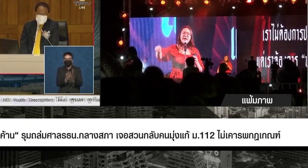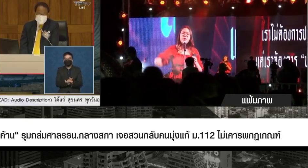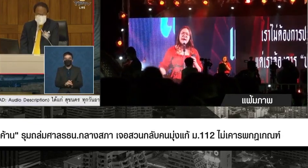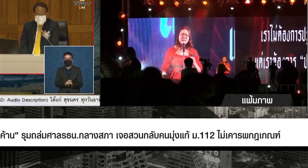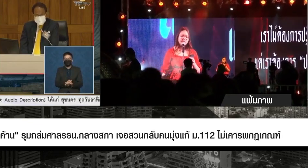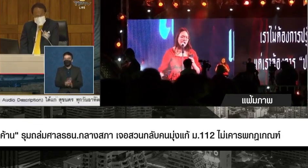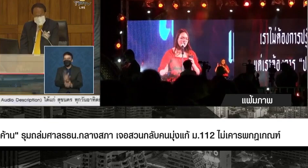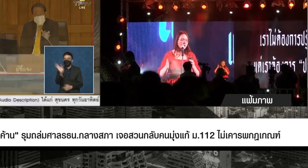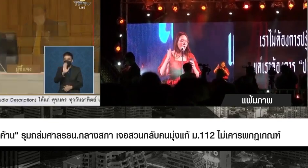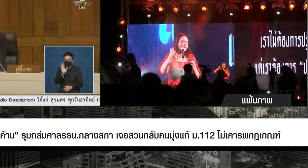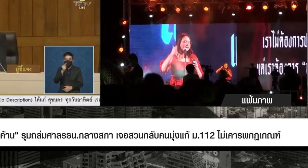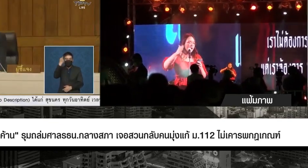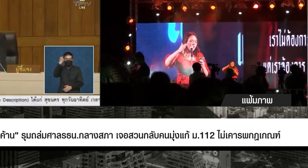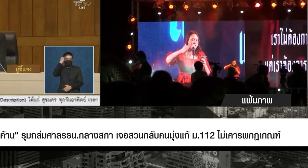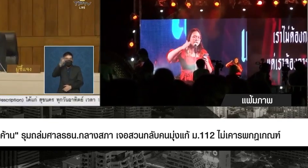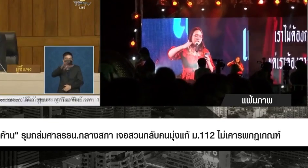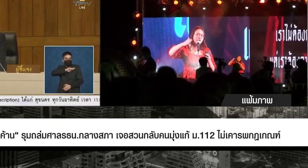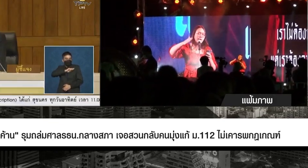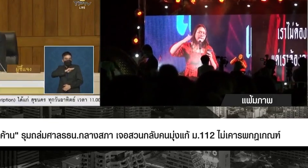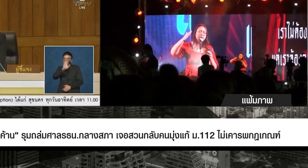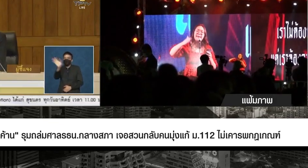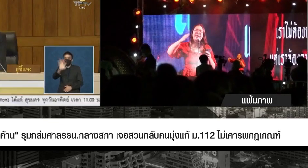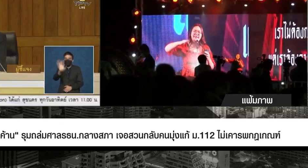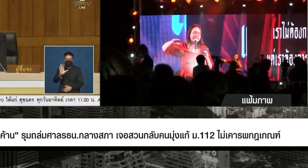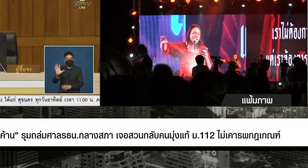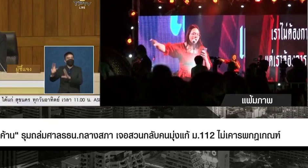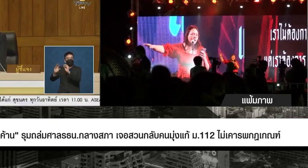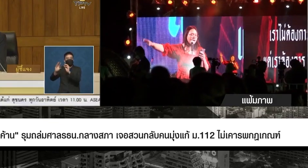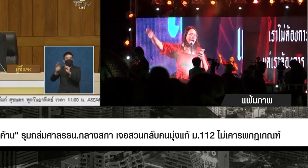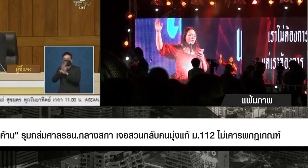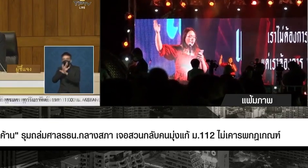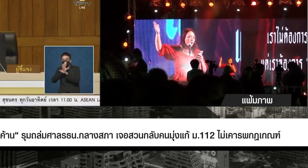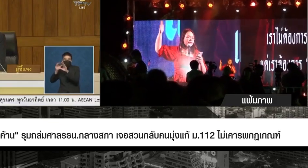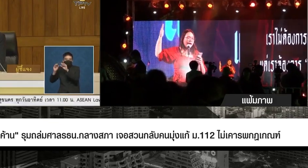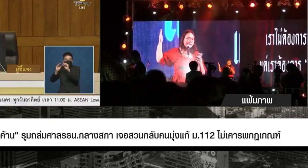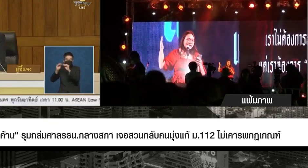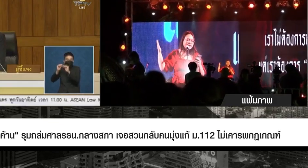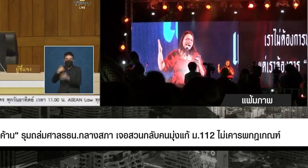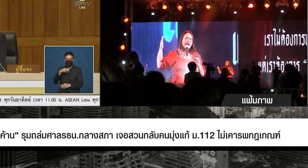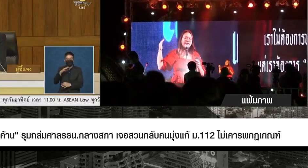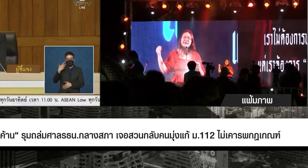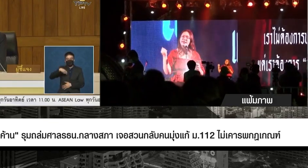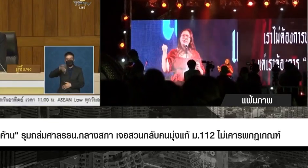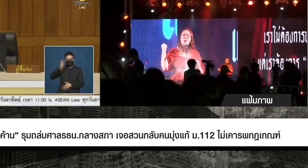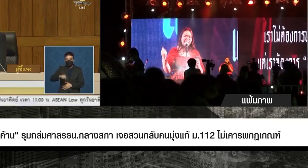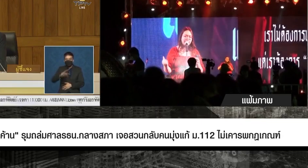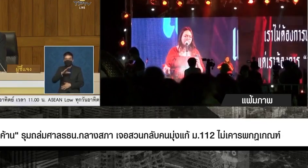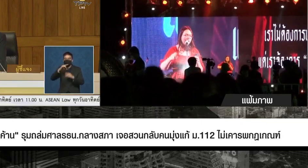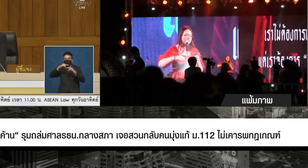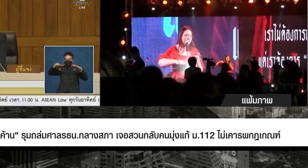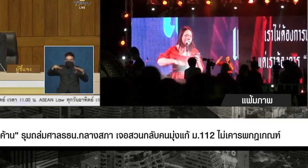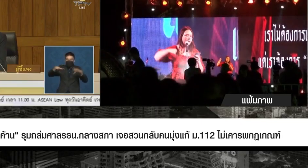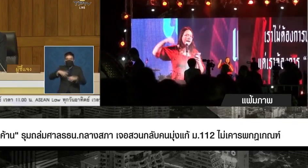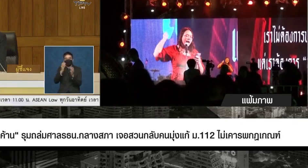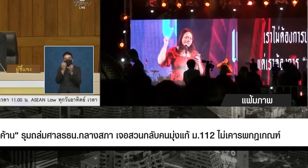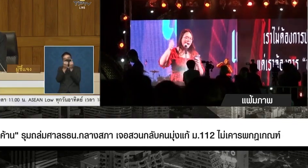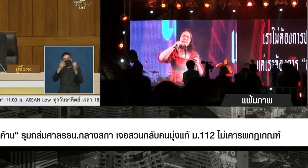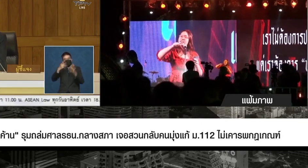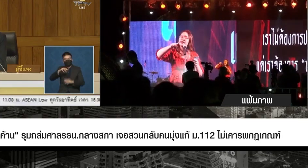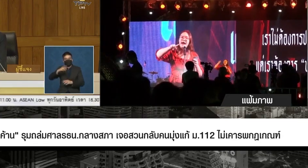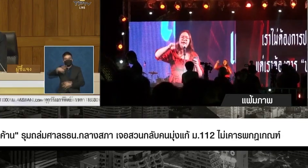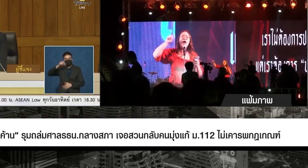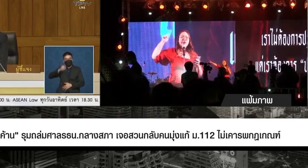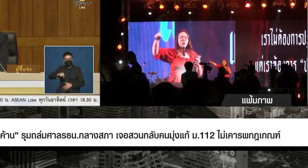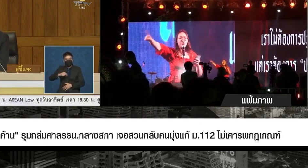กิดจากศาลคิดขึ้นเองตามที่ท่านมีการวิพากษ์วิจารณ์หรือว่าศาลไปบิดเบือนนะครับหรือศาลไปสร้างกฎหมายขึ้นมาเ